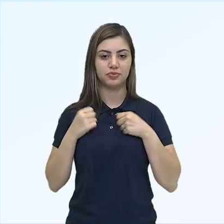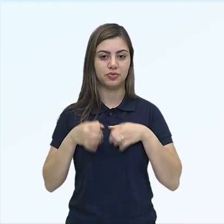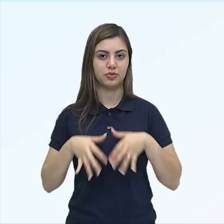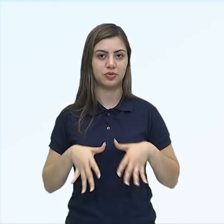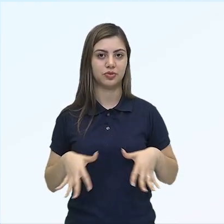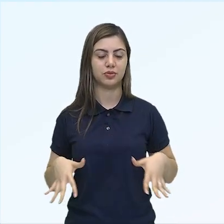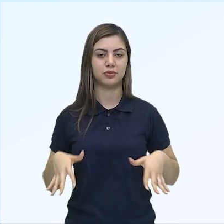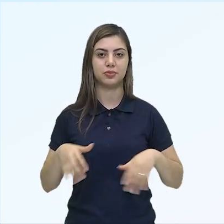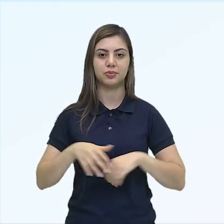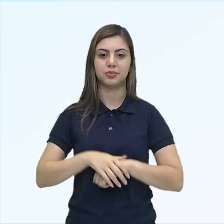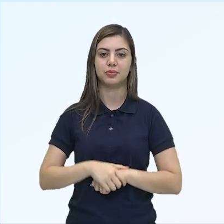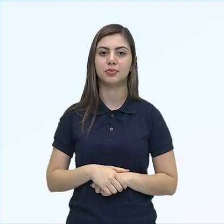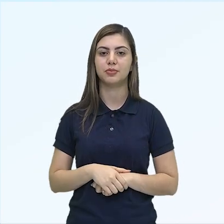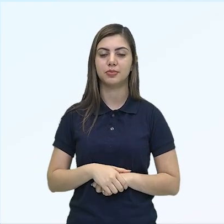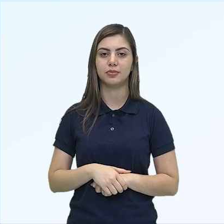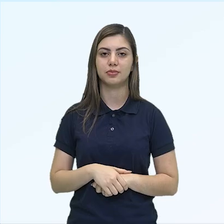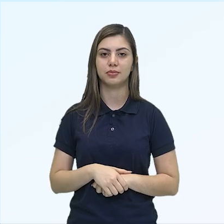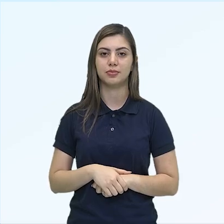Dress, vestido.